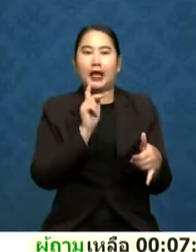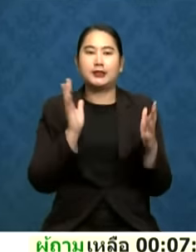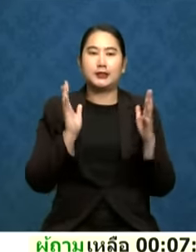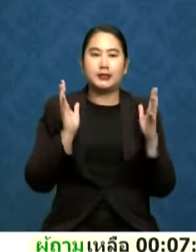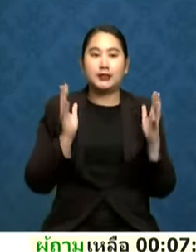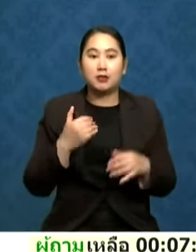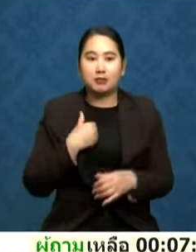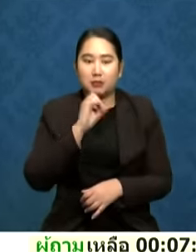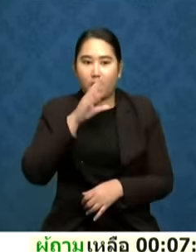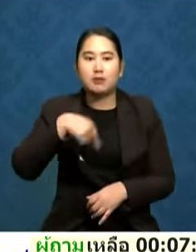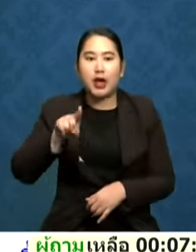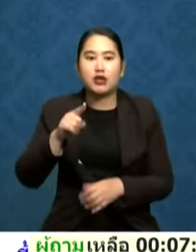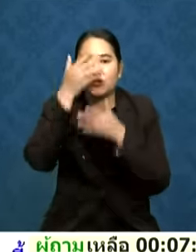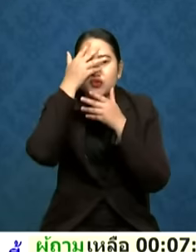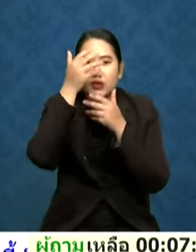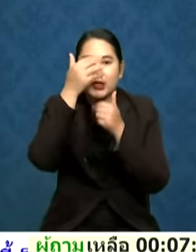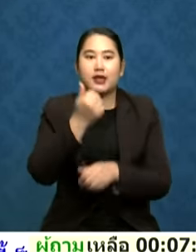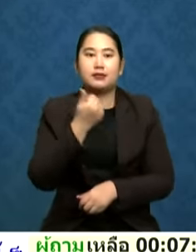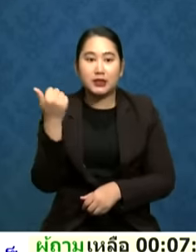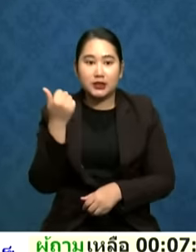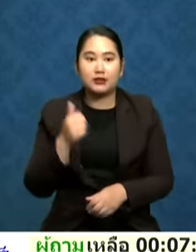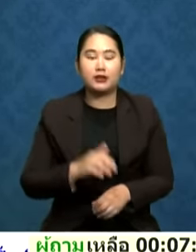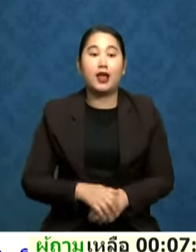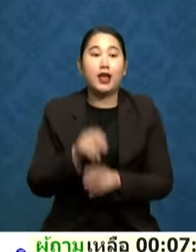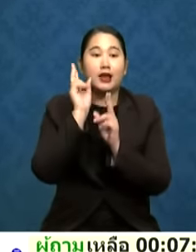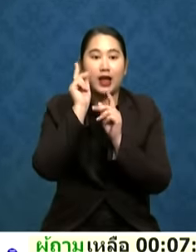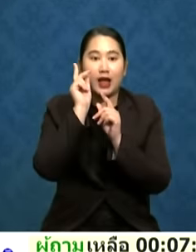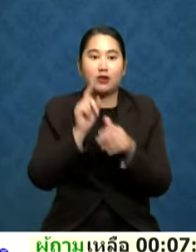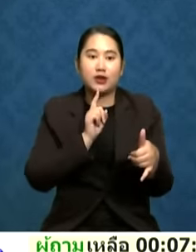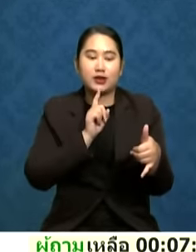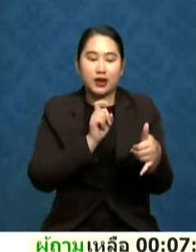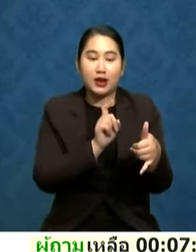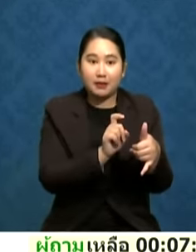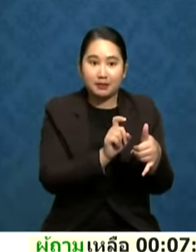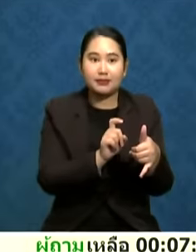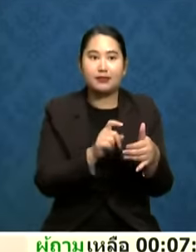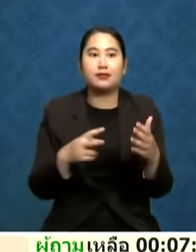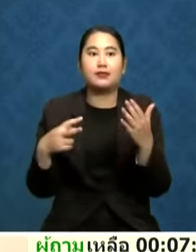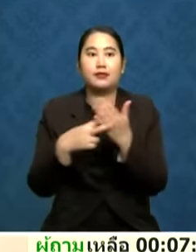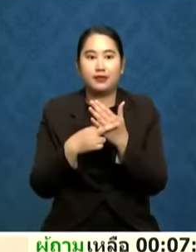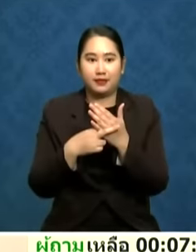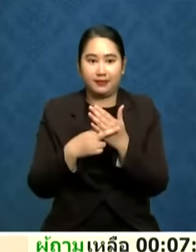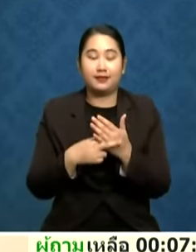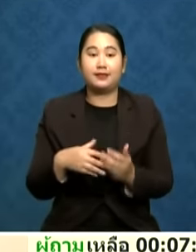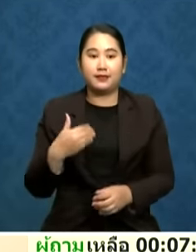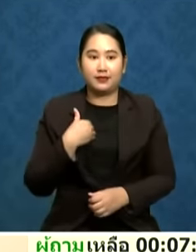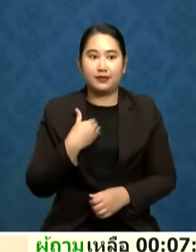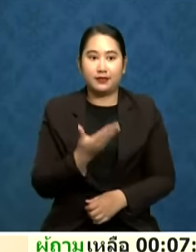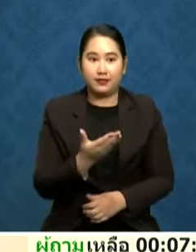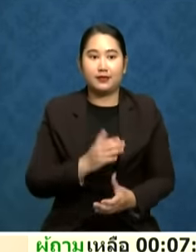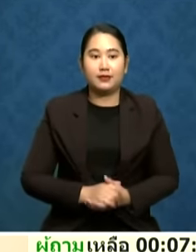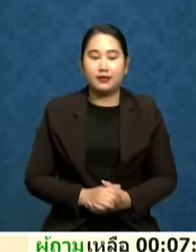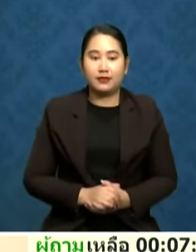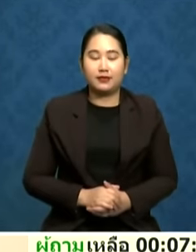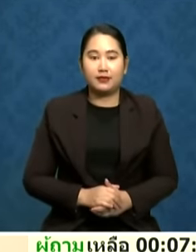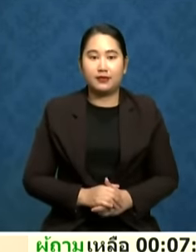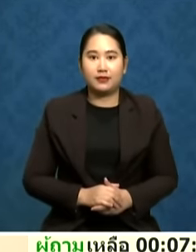แล้วบอกใหไปสนใจเรื่องอื่นนักขาวที่ถามจ Nearly resilท่ลัสิบมานครั มผประทวงครั คุหมอเชิญครั